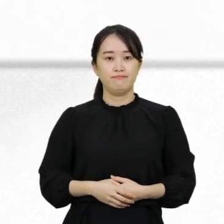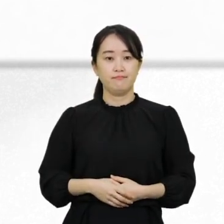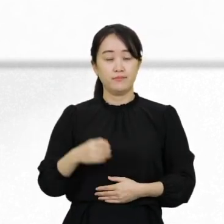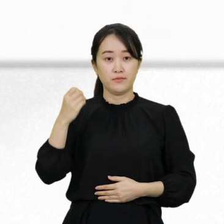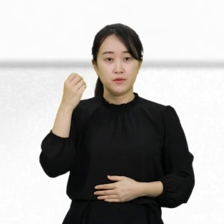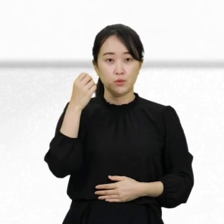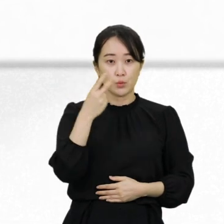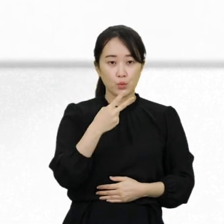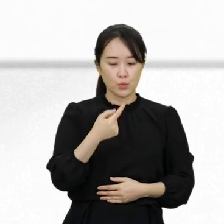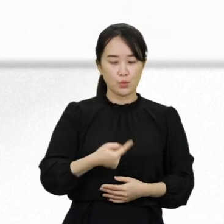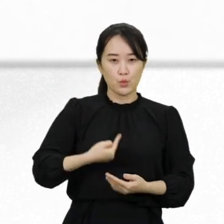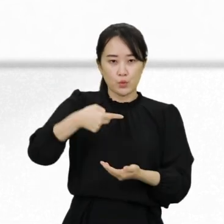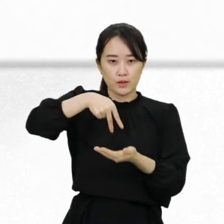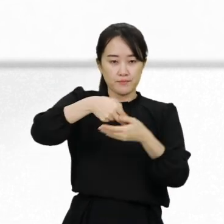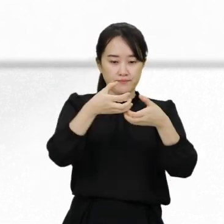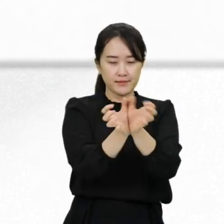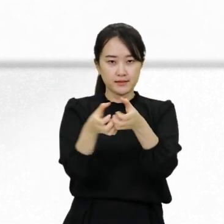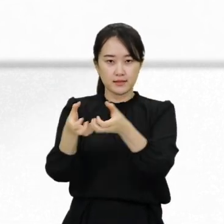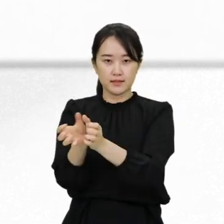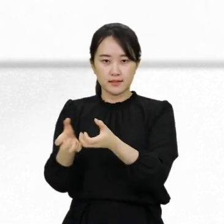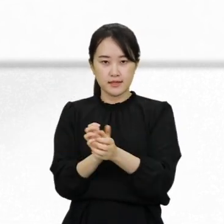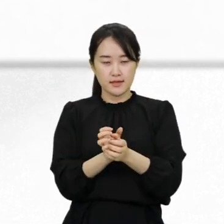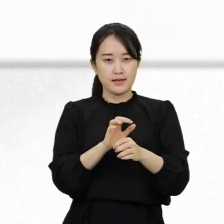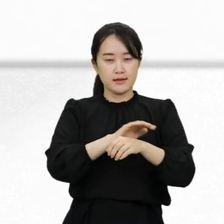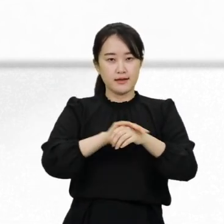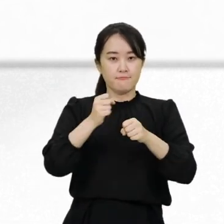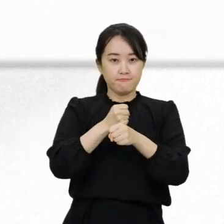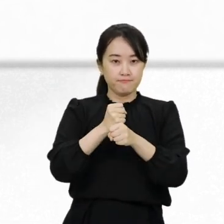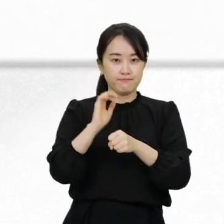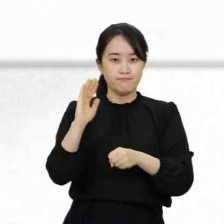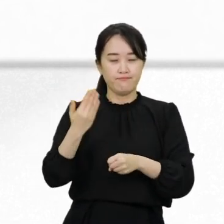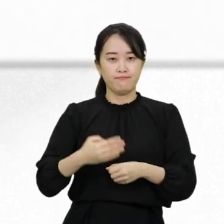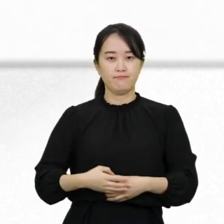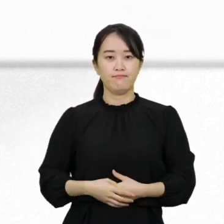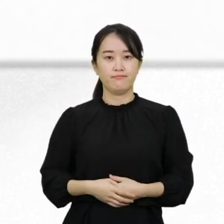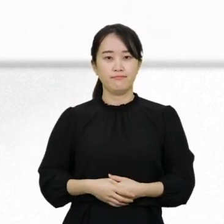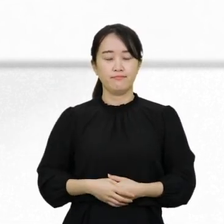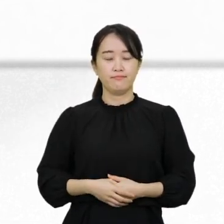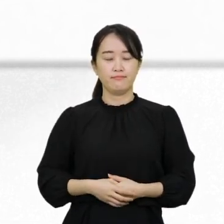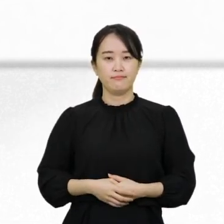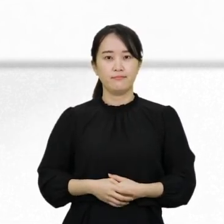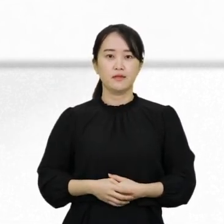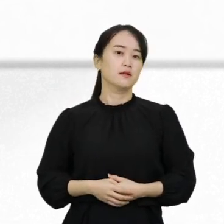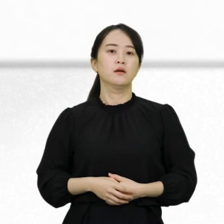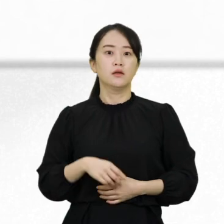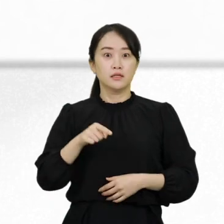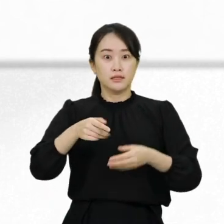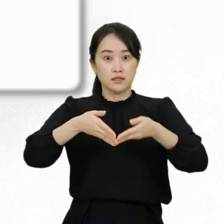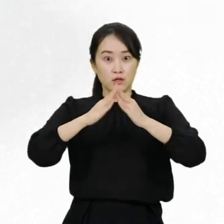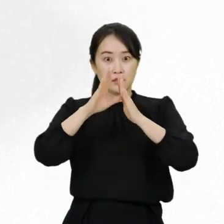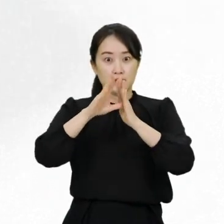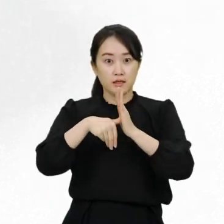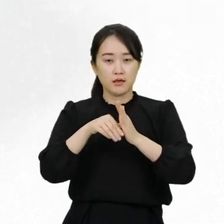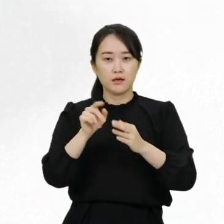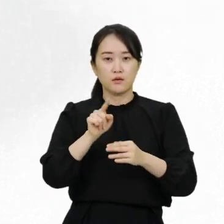기구와 시민단체의 협력을 통해 적절하고 효과적인 조치를 취해야 합니다.